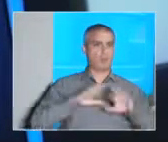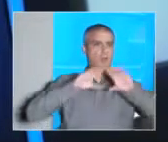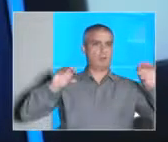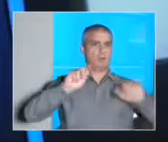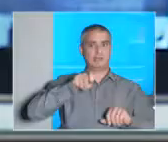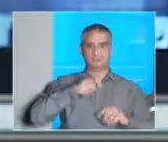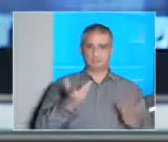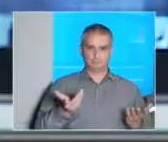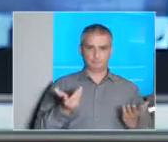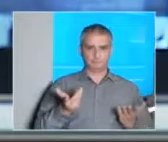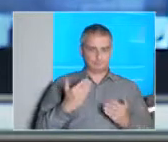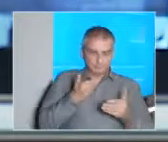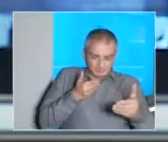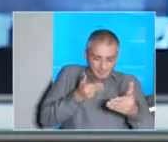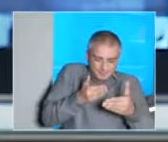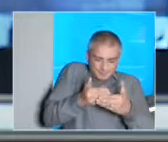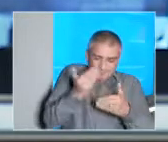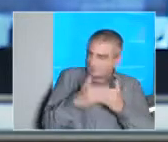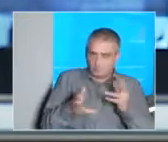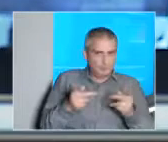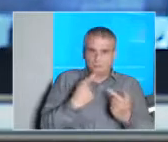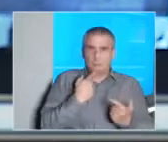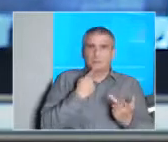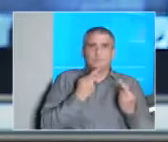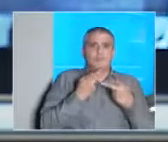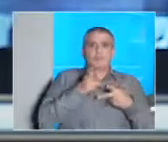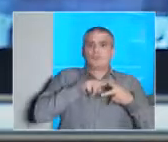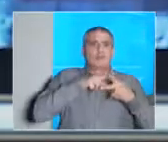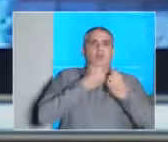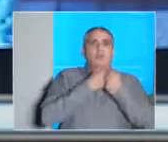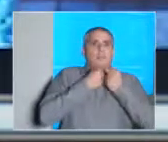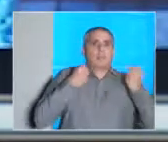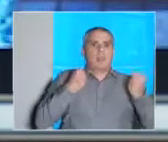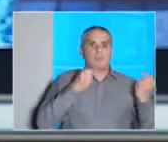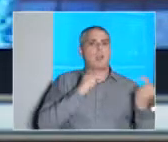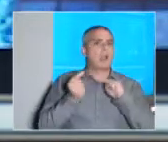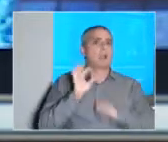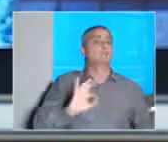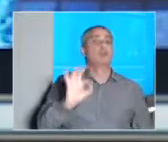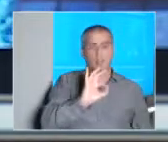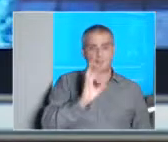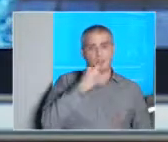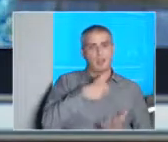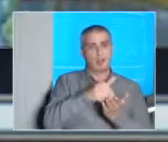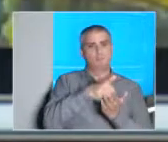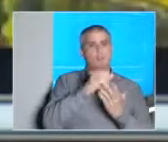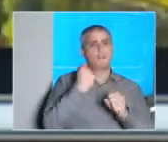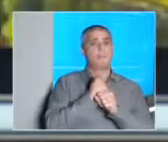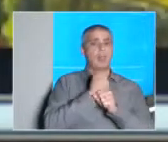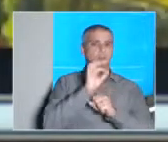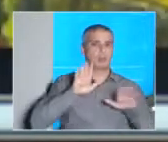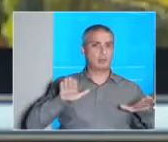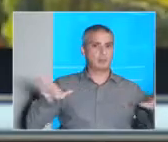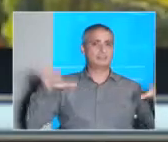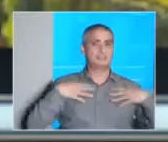למשכן בישורת האחרונה. אי אפשר להגביר את הדרמה בקרב שלכם על המשך הפעילות של